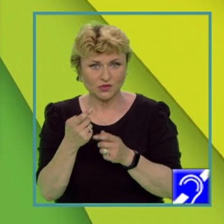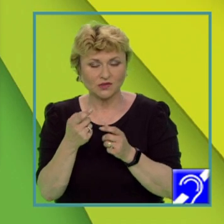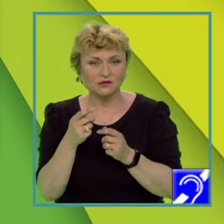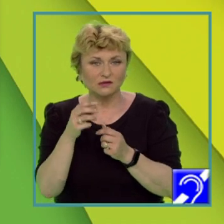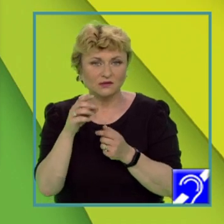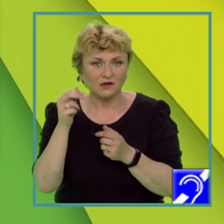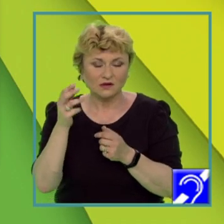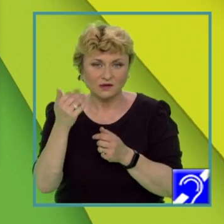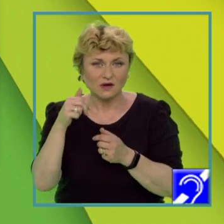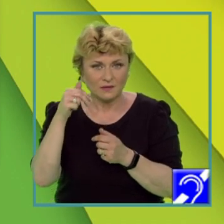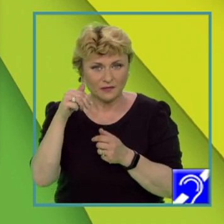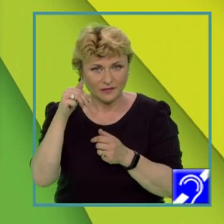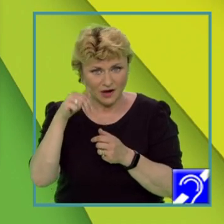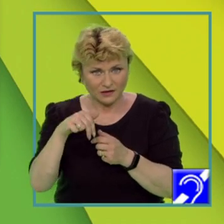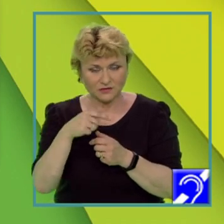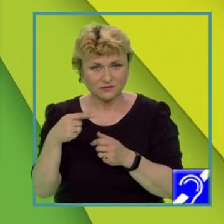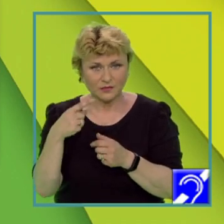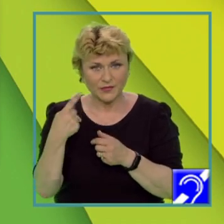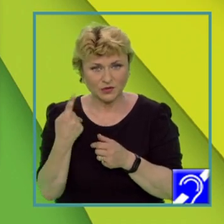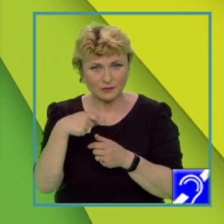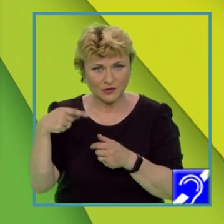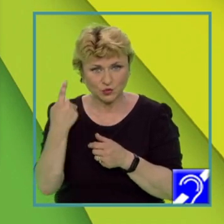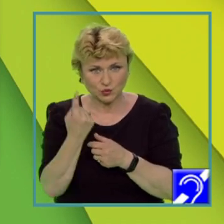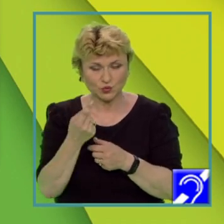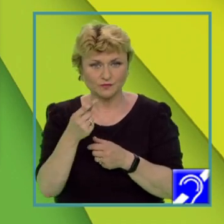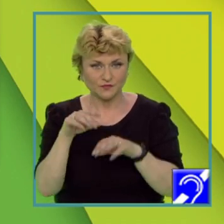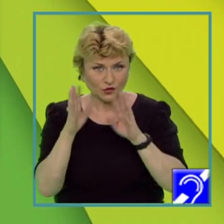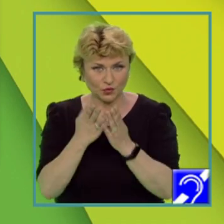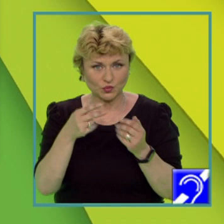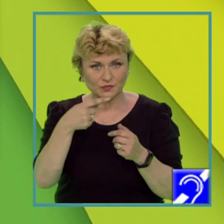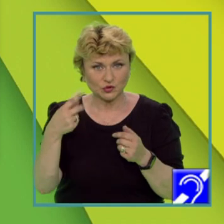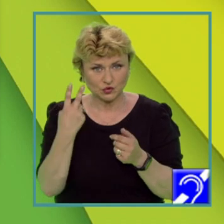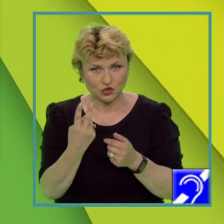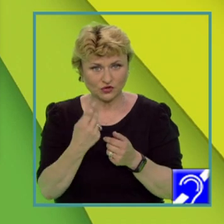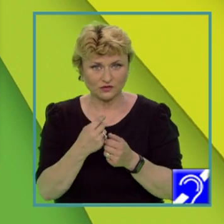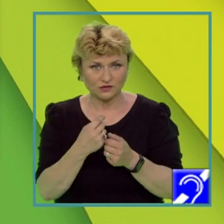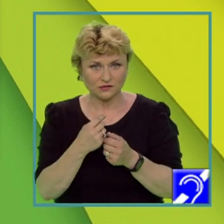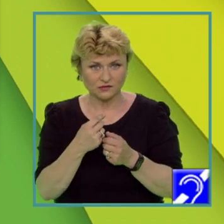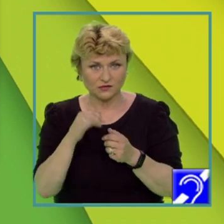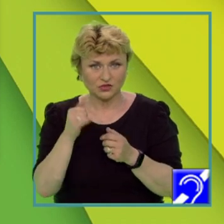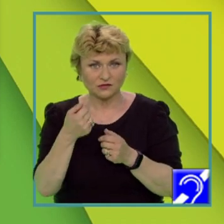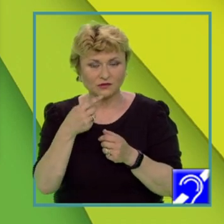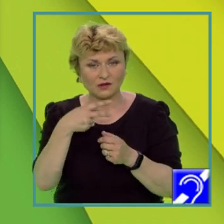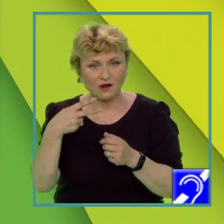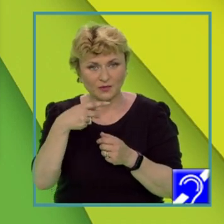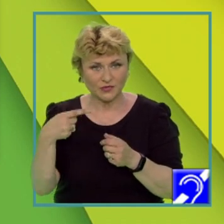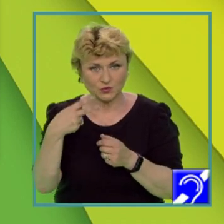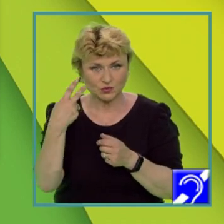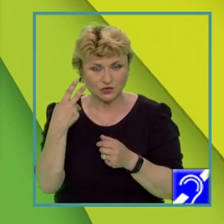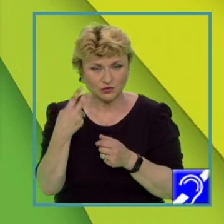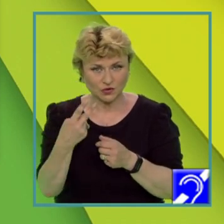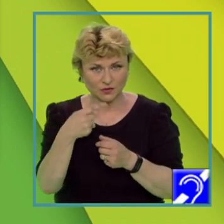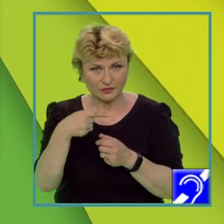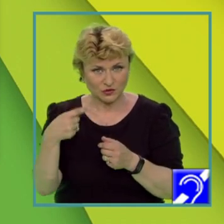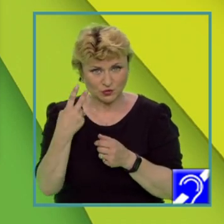m egal cu minus un se împarte totul la minus 2 și se obține m egal cu minus 1 supra minus